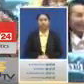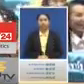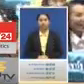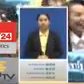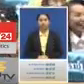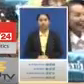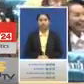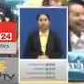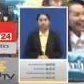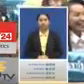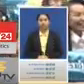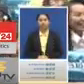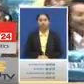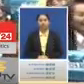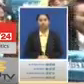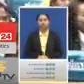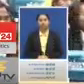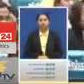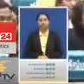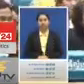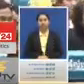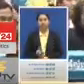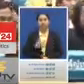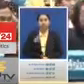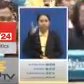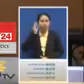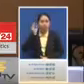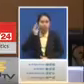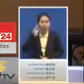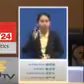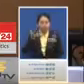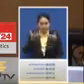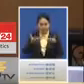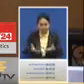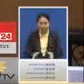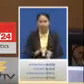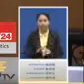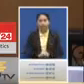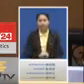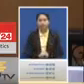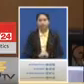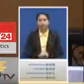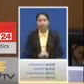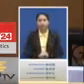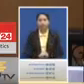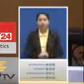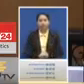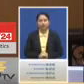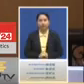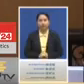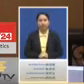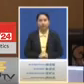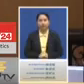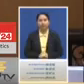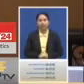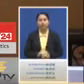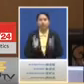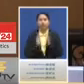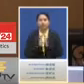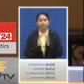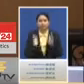นั่งก่อนเชื่อผมฟังหมดแล้วของท่านนะครับครับท่านครับขอบคุณ